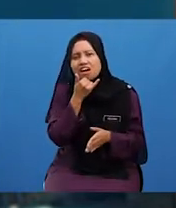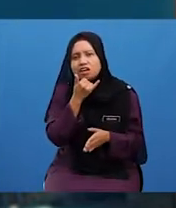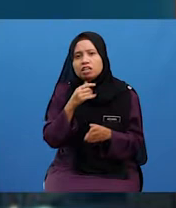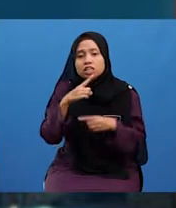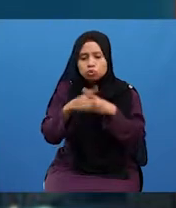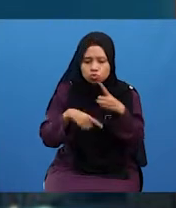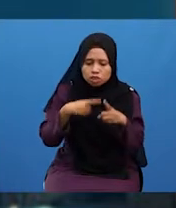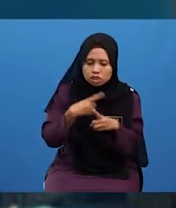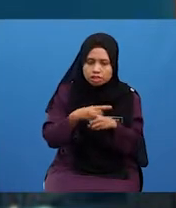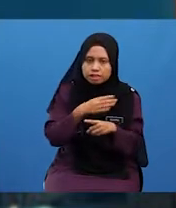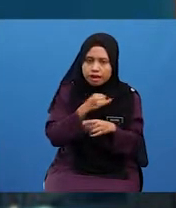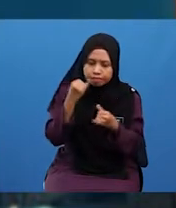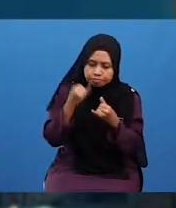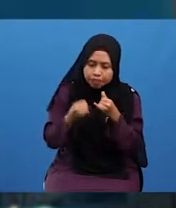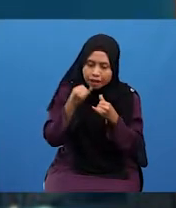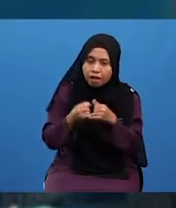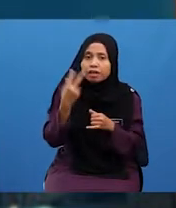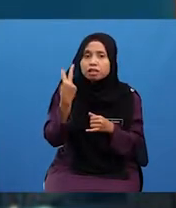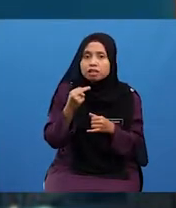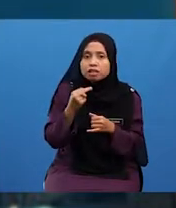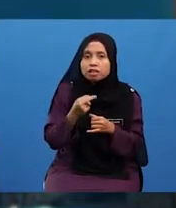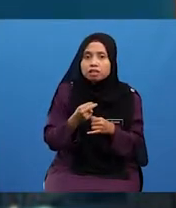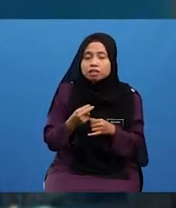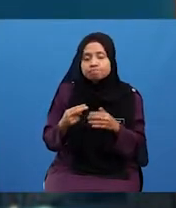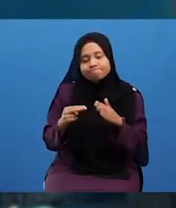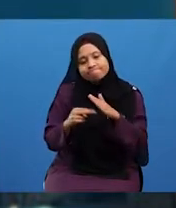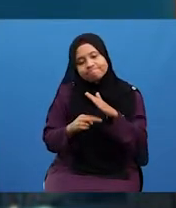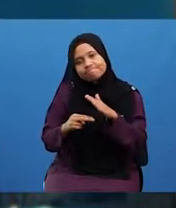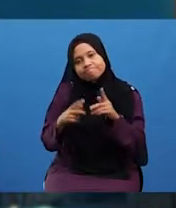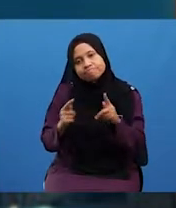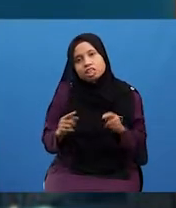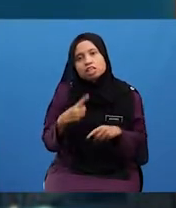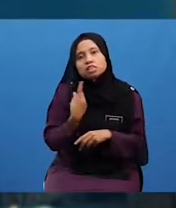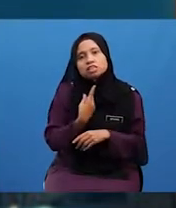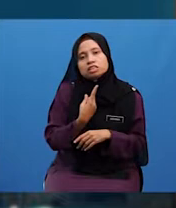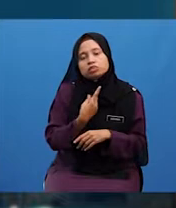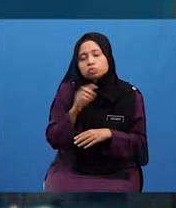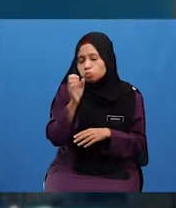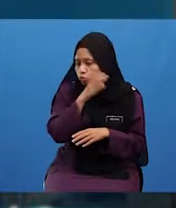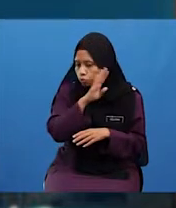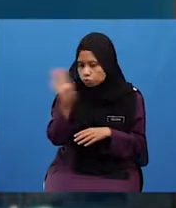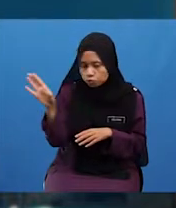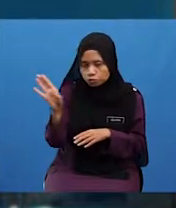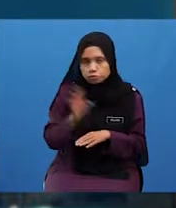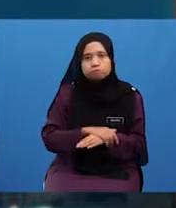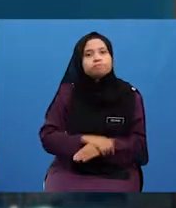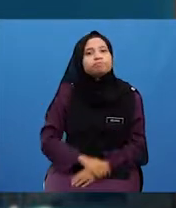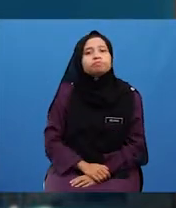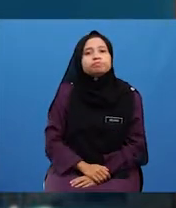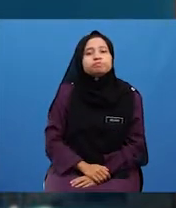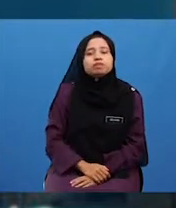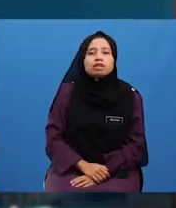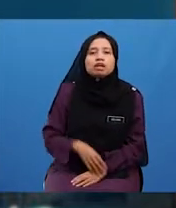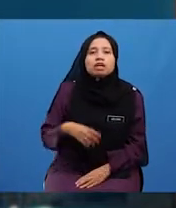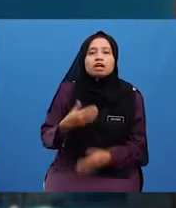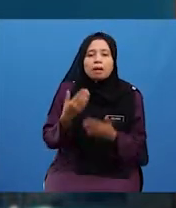di dunia dan diazab di akhirat. Nerakalah tempatnya nanti. Na'udzubillah min zalik.